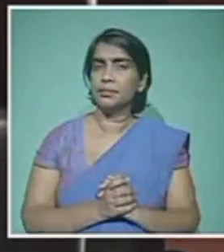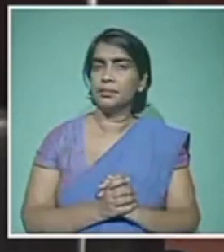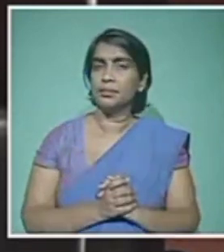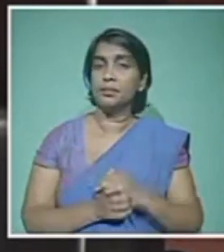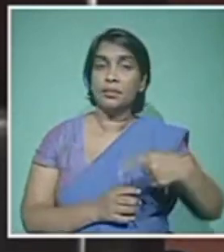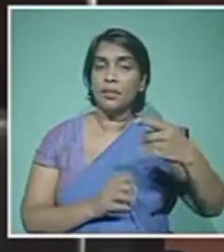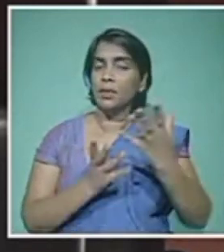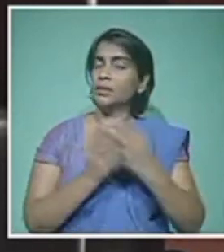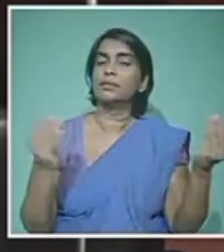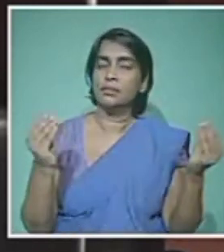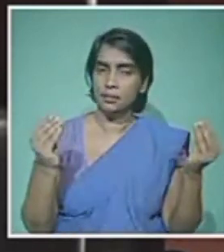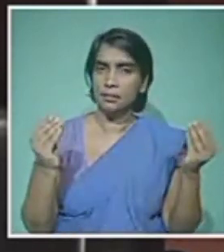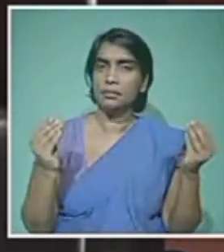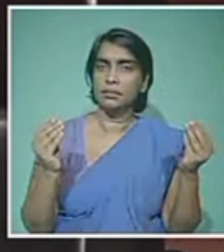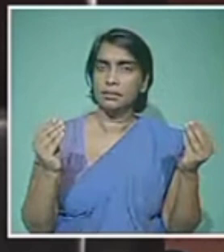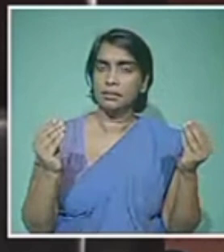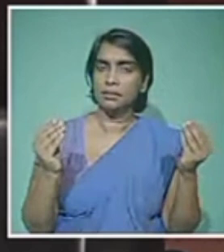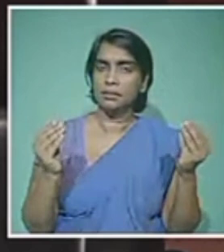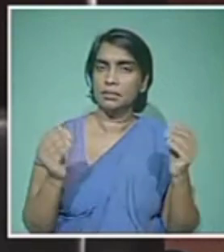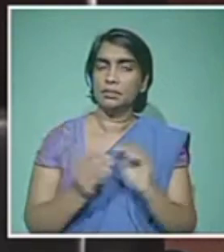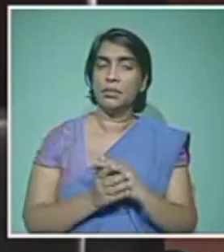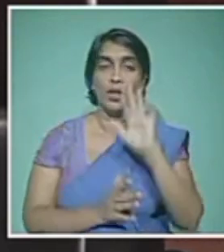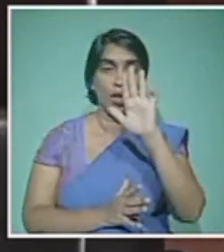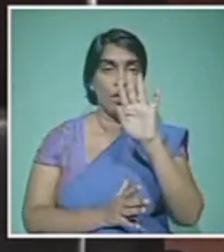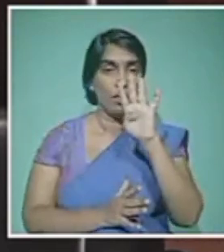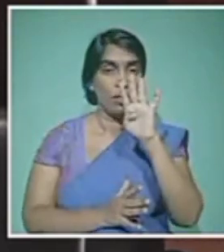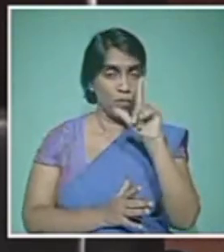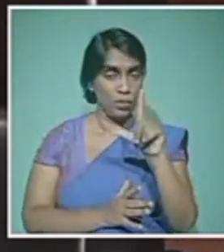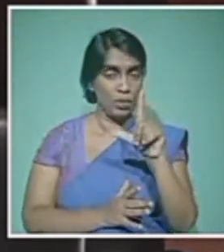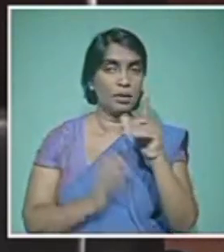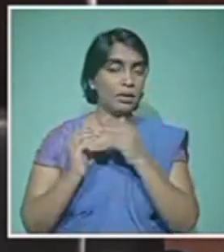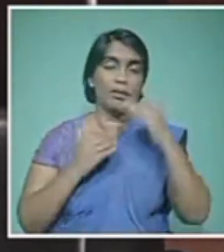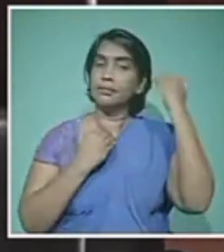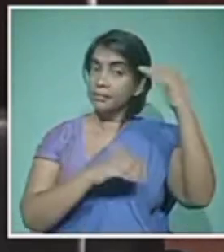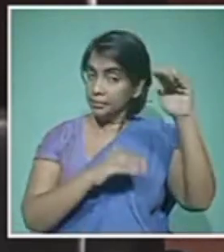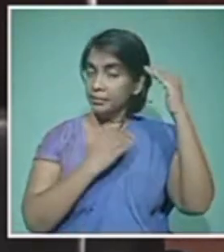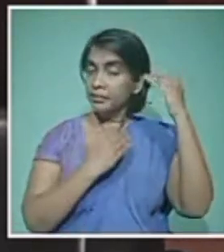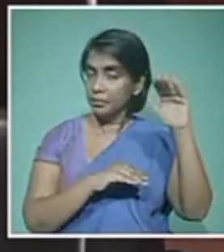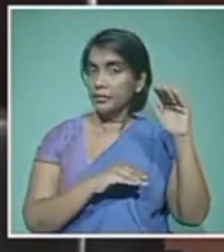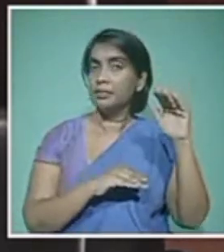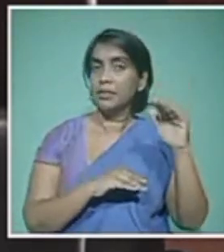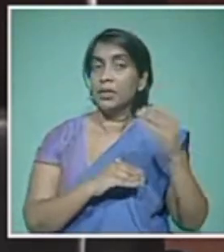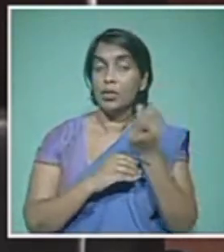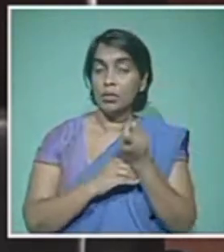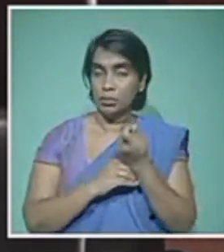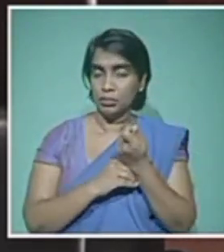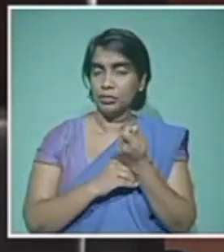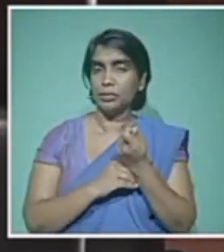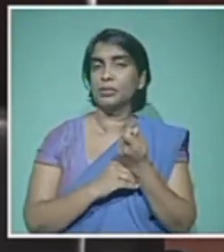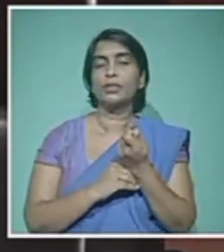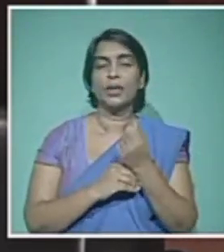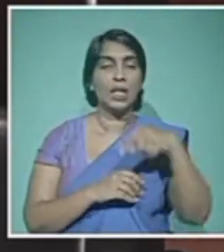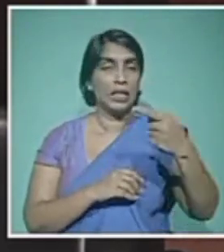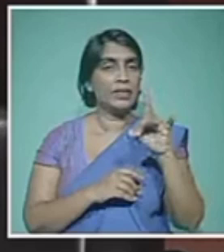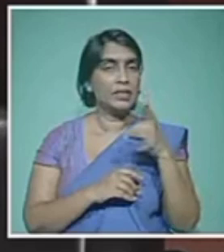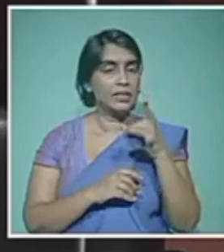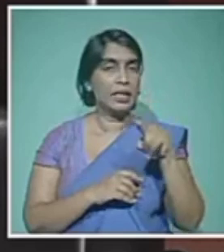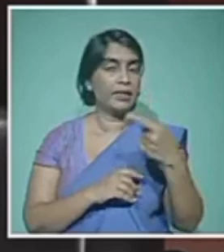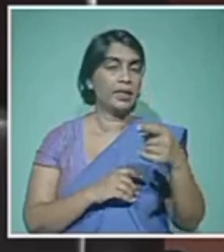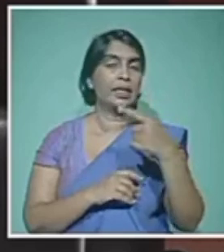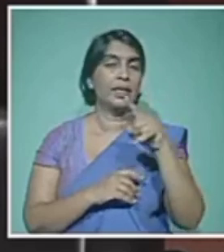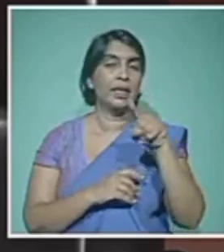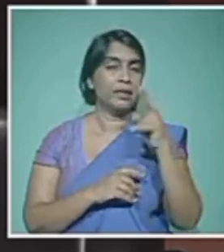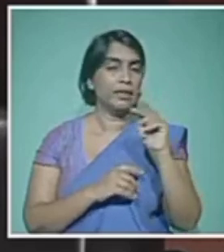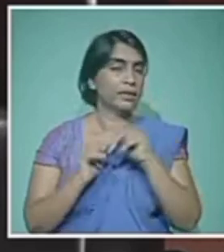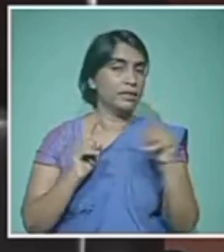දින ගානේ අවශ්‍ය කෙරුවා 94 වෙනකන් අපිට එන්නේ කෙරුවාම ඒ මුදල දින 100ක් දින 120ක්